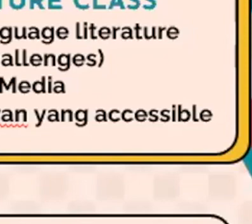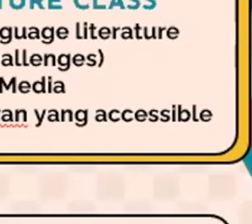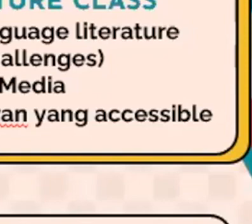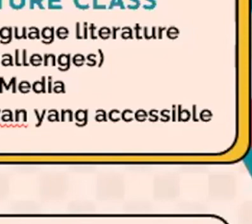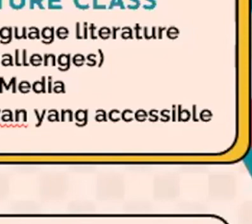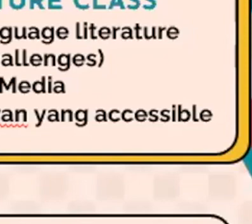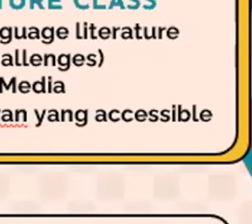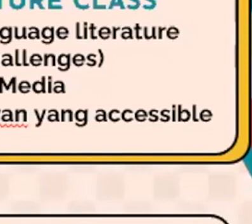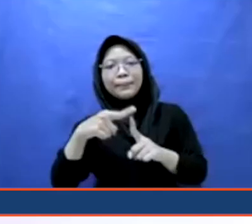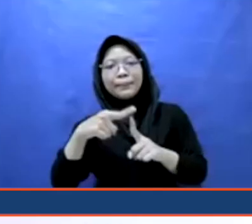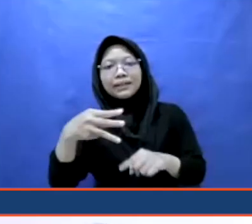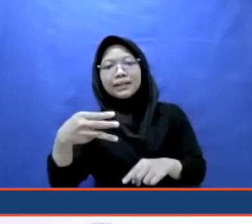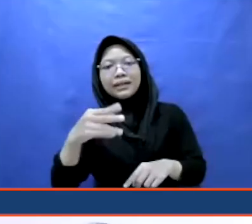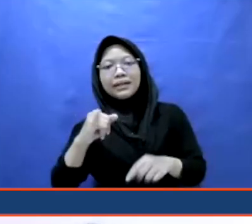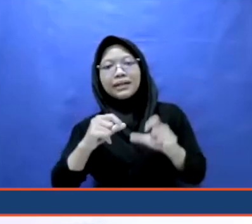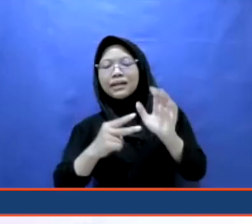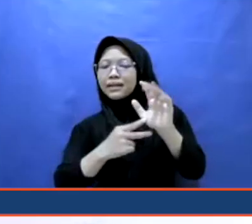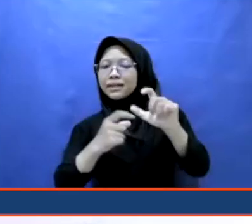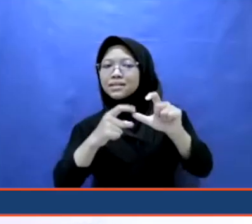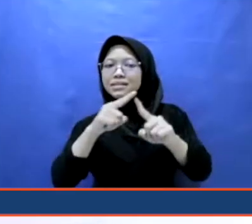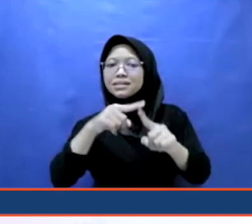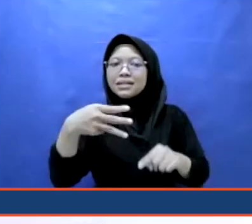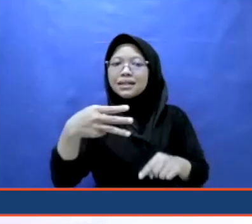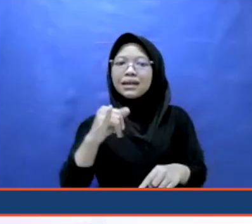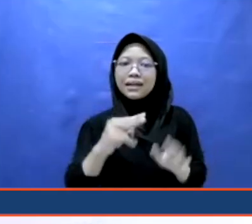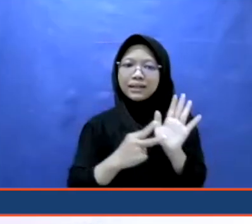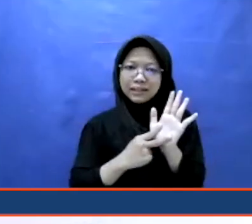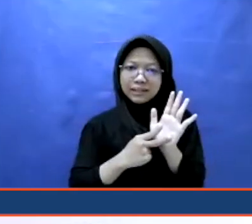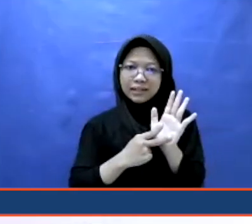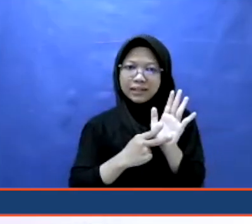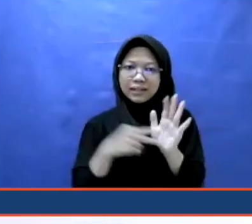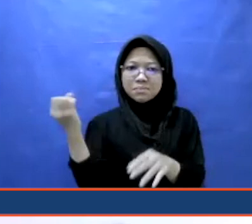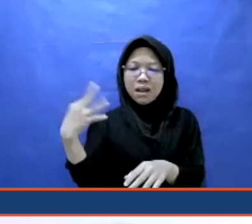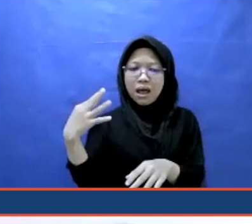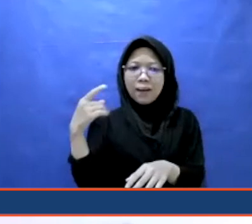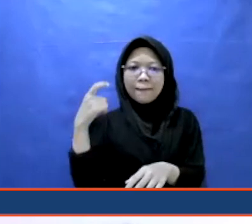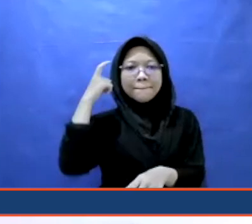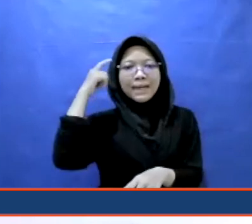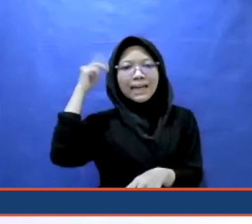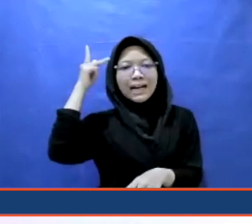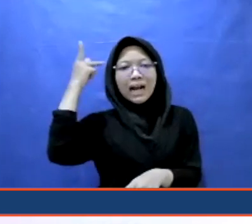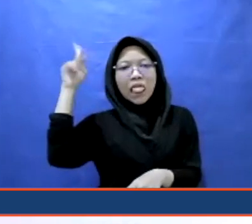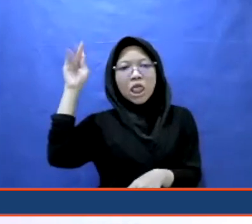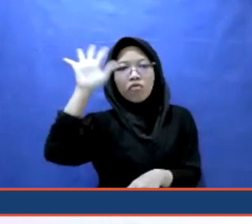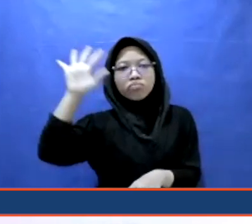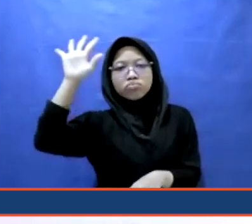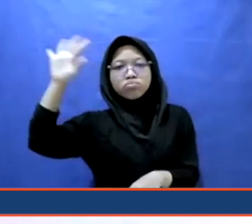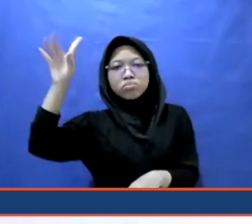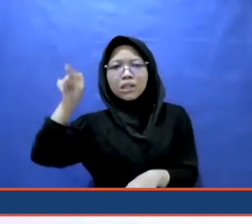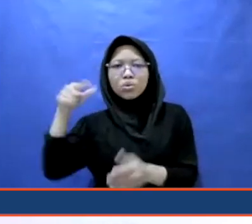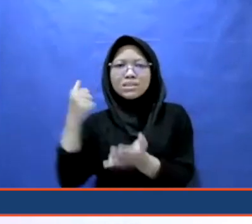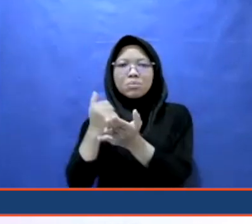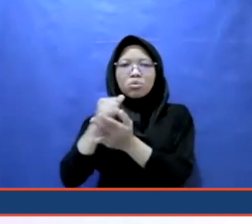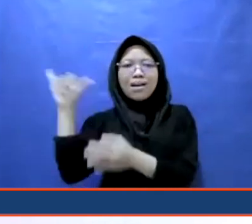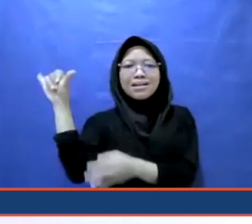itu adalah inklusif thinking gitu ya mungkin selama ini kita mengira